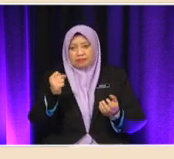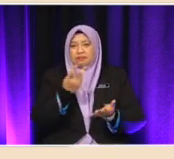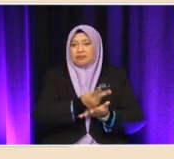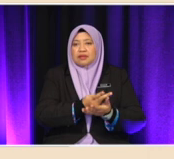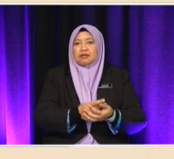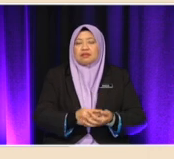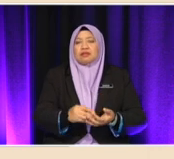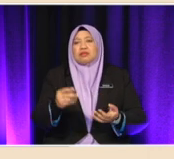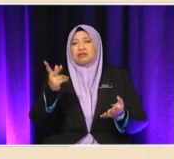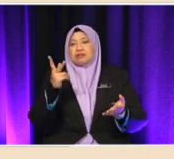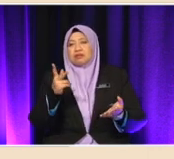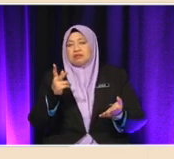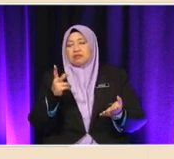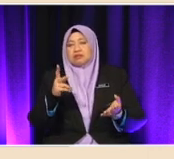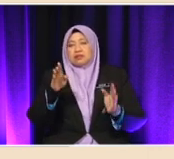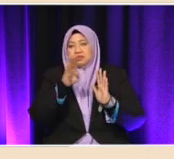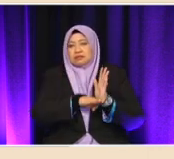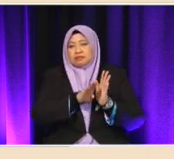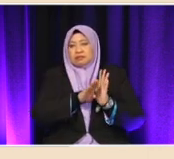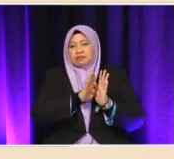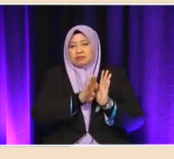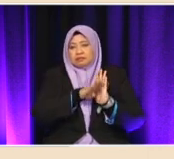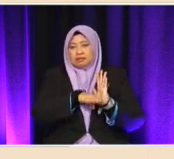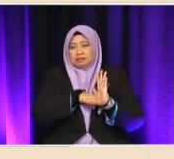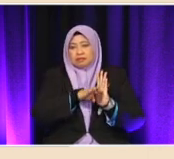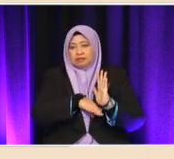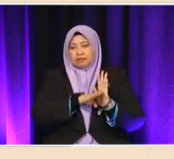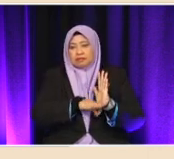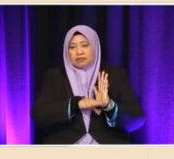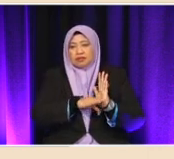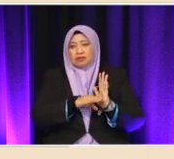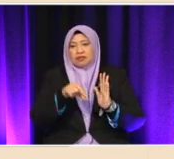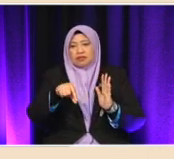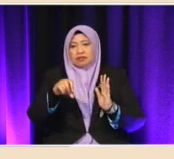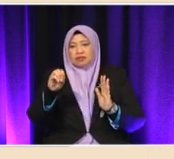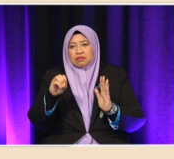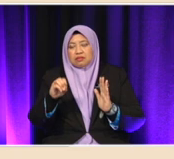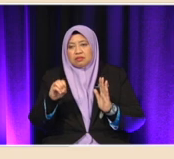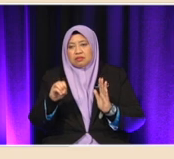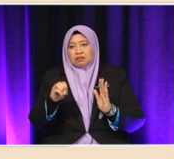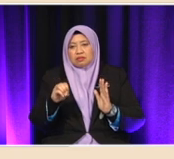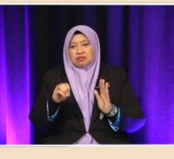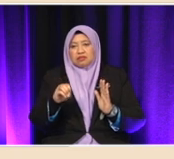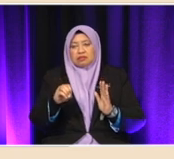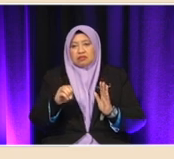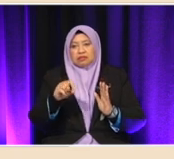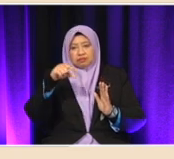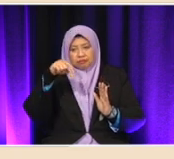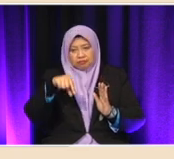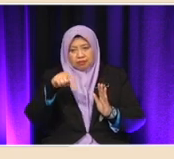semakin kurang daripada q0 oke sekarang sudah menjadi daripada